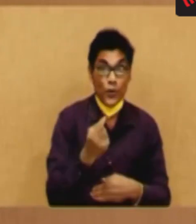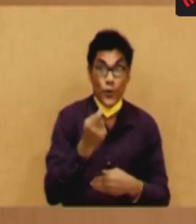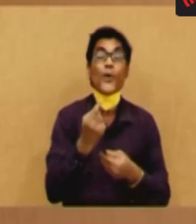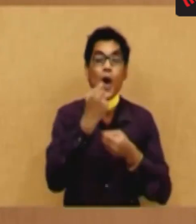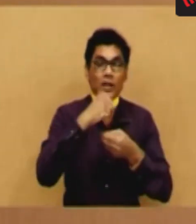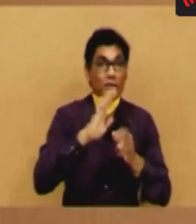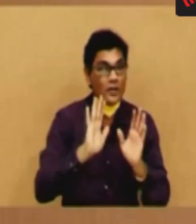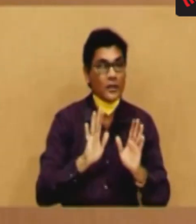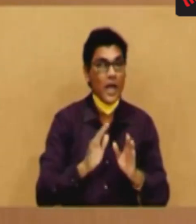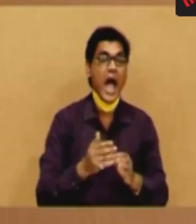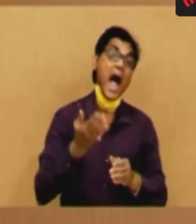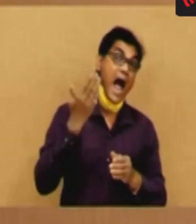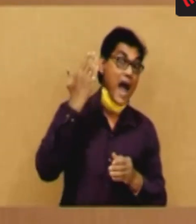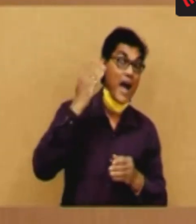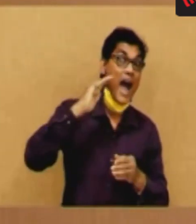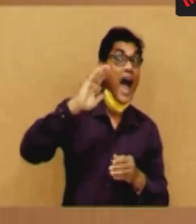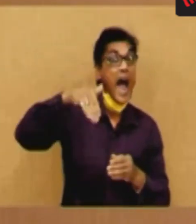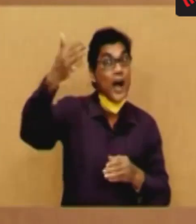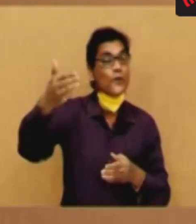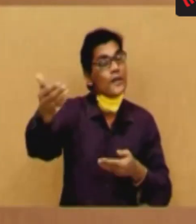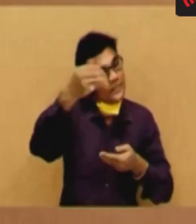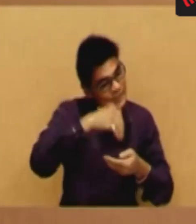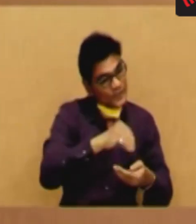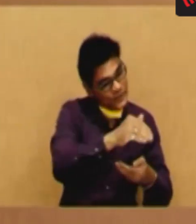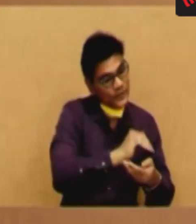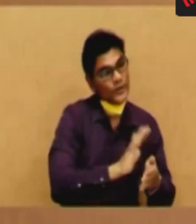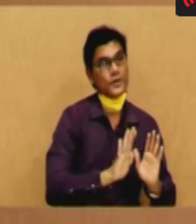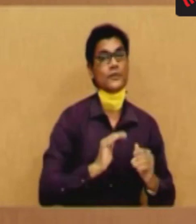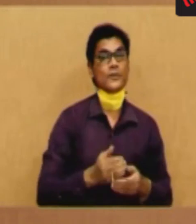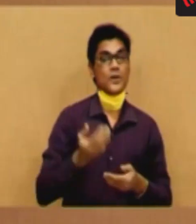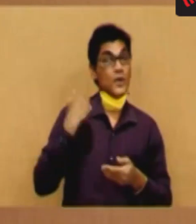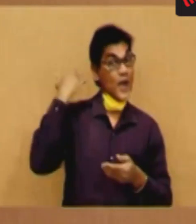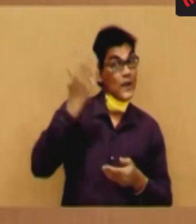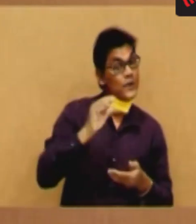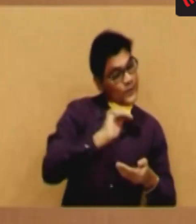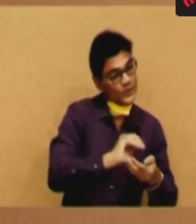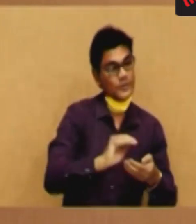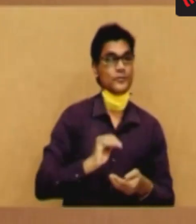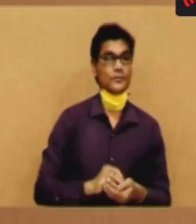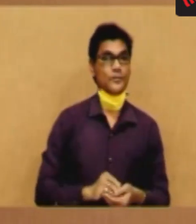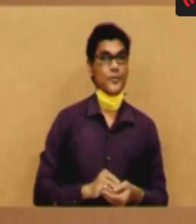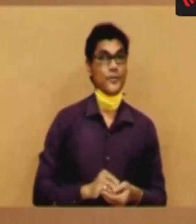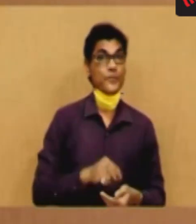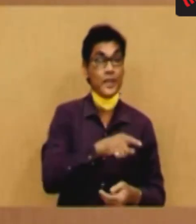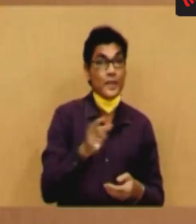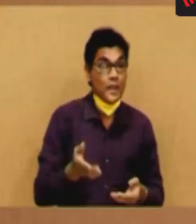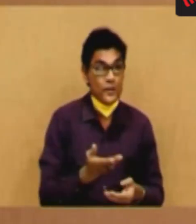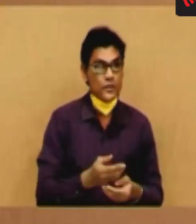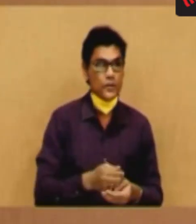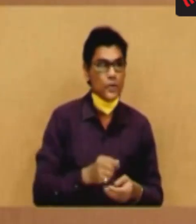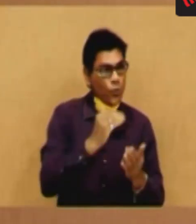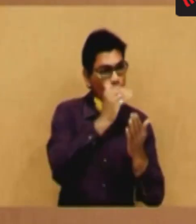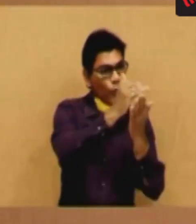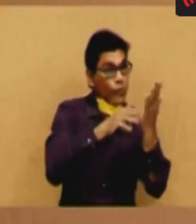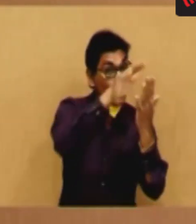ଔଷଧପତ୍ର ଦରକାର ଥାଏ ତାକୁ ଟିକେ ଆଗତୁରା 2-3 ସପ୍ତାହର ଔଷଧପତ୍ର କିଣିକି ଘରେ ନିଶ୍ଚୟ ରଖିବା। ତାଙ୍କ ପାଇଁ ଗୋଟିଏ